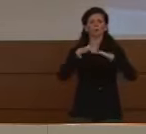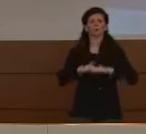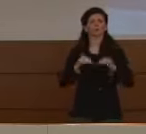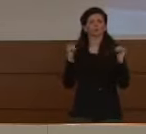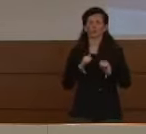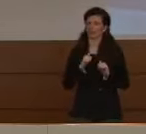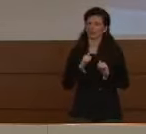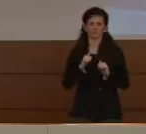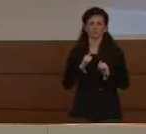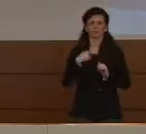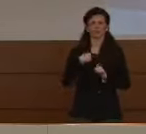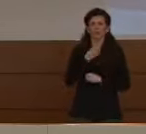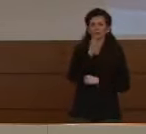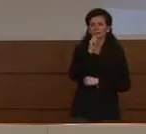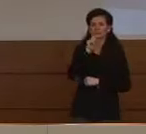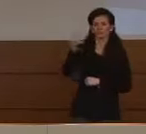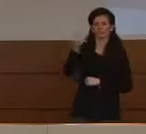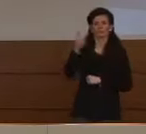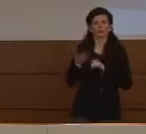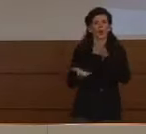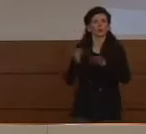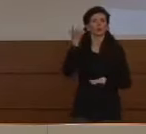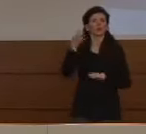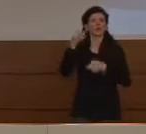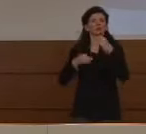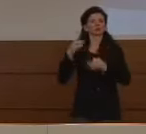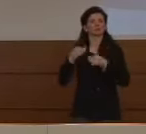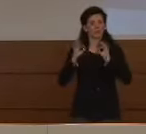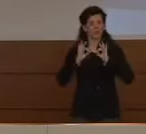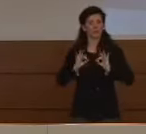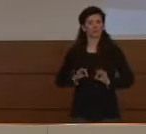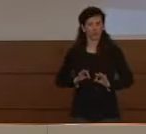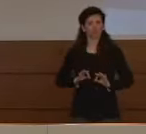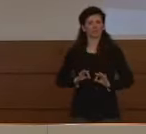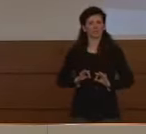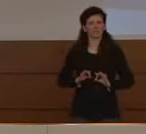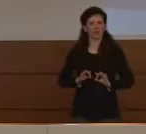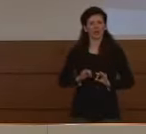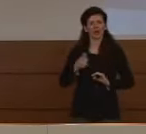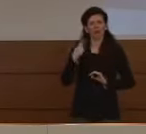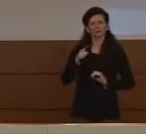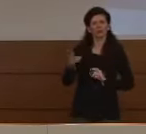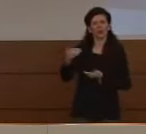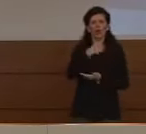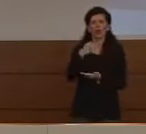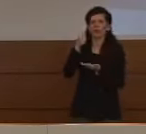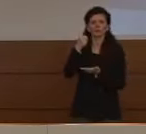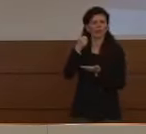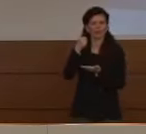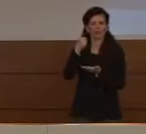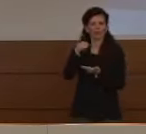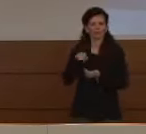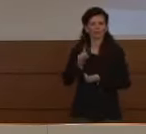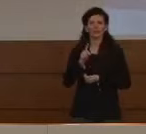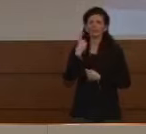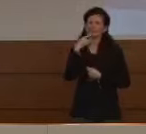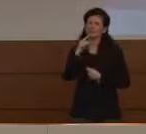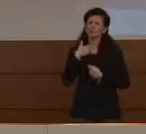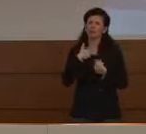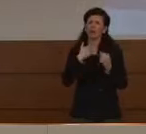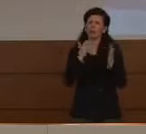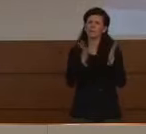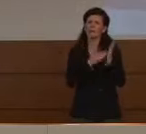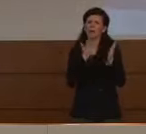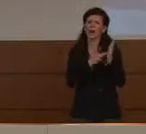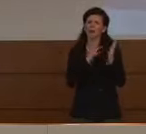giudiziaria all'autorità di polizia competente una pagina facebook che